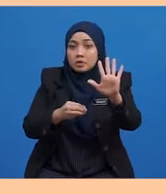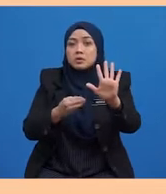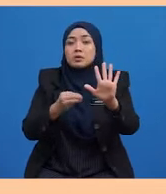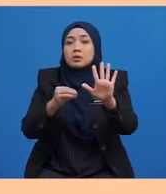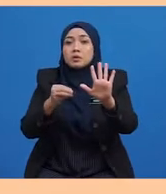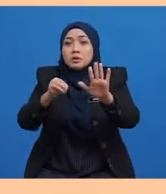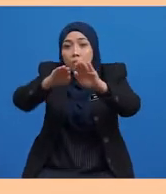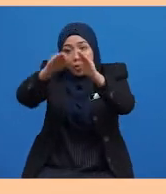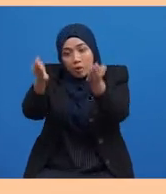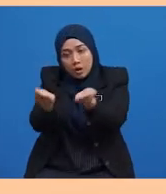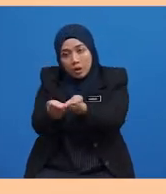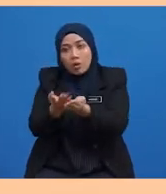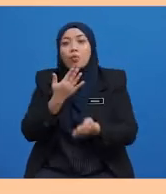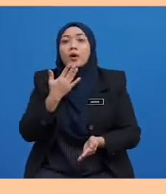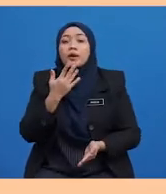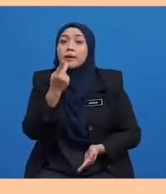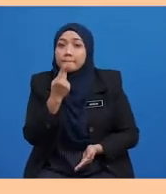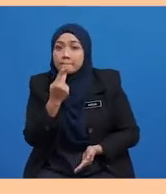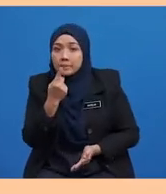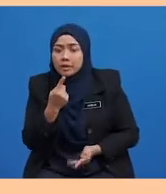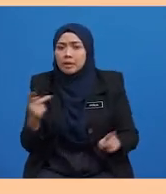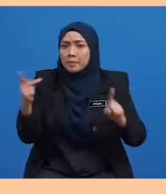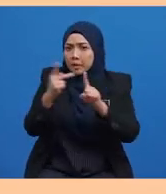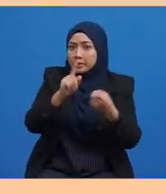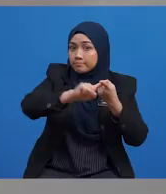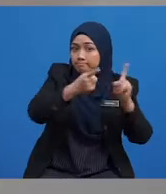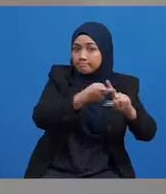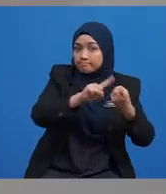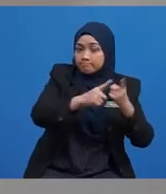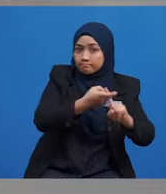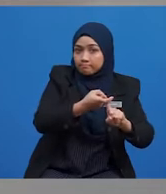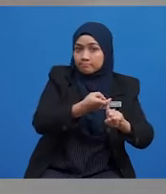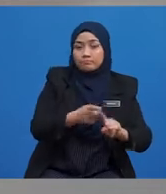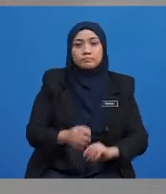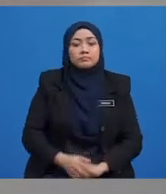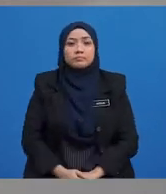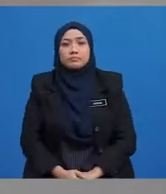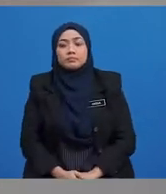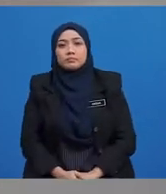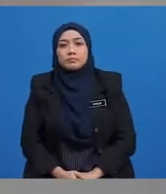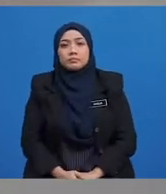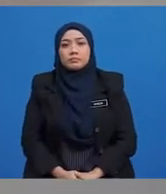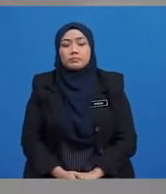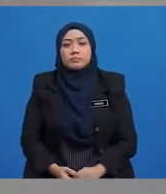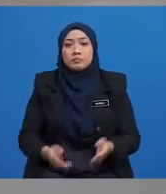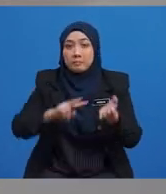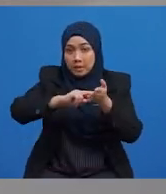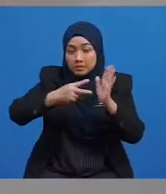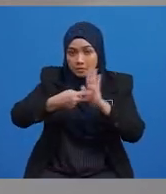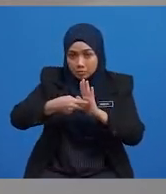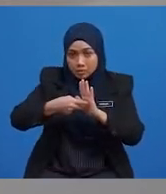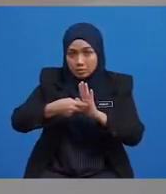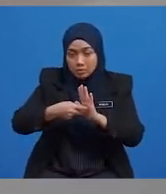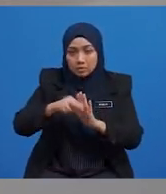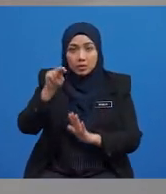berwarna merah jambu kepada kawannya? Maksudnya Nadia akan mengambil 5 biji